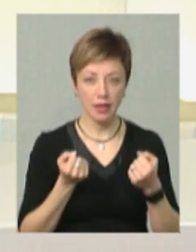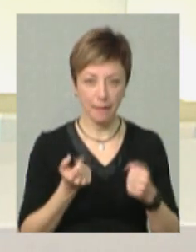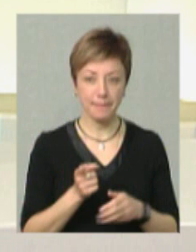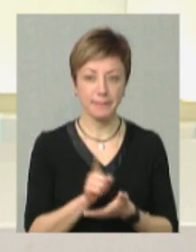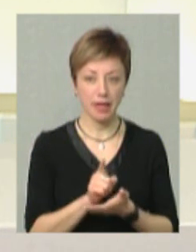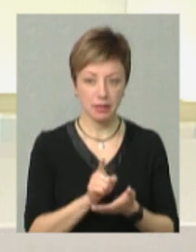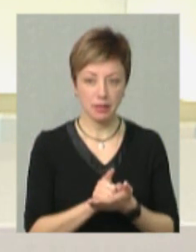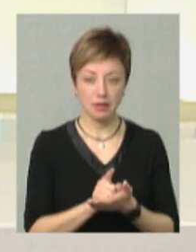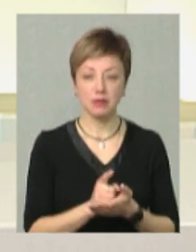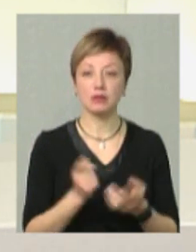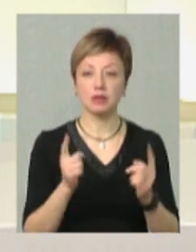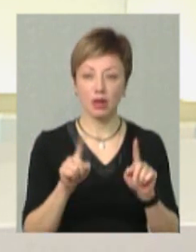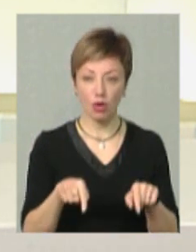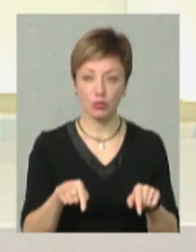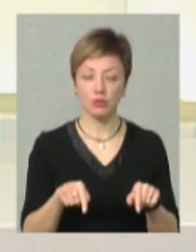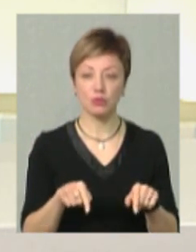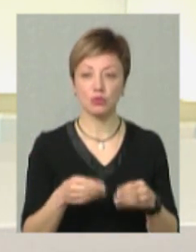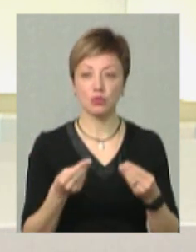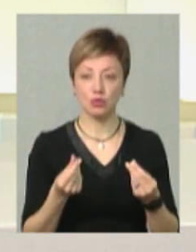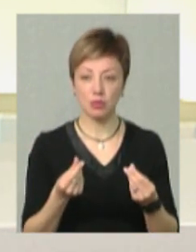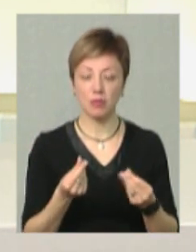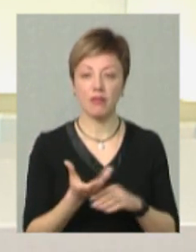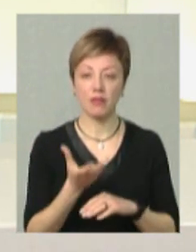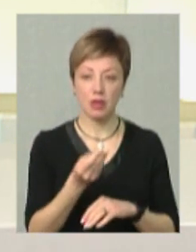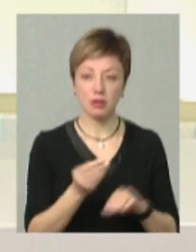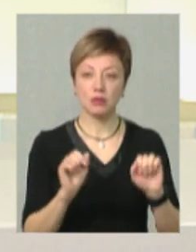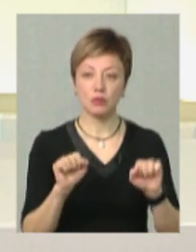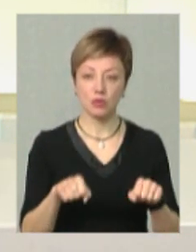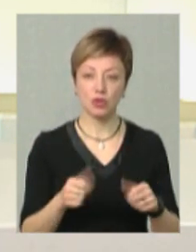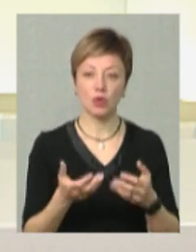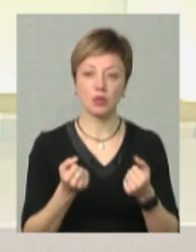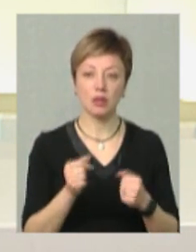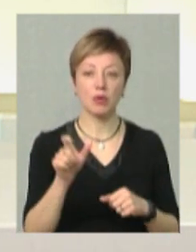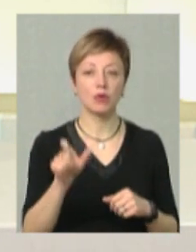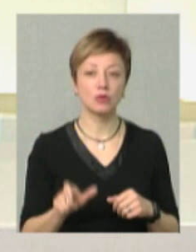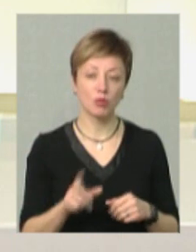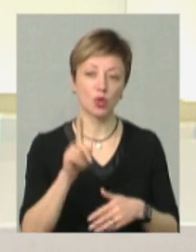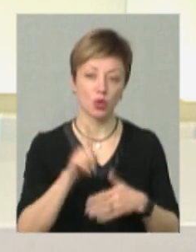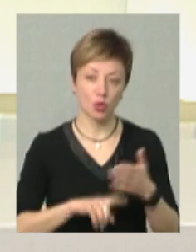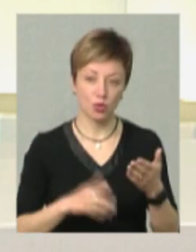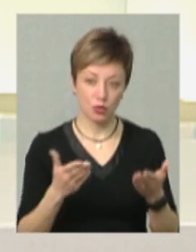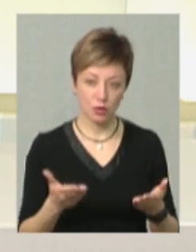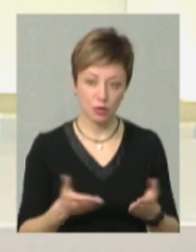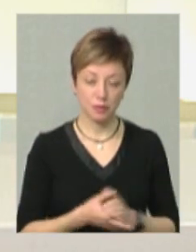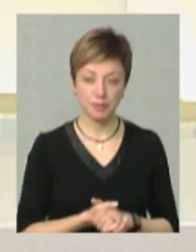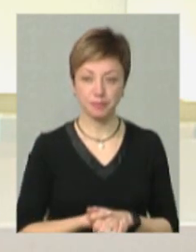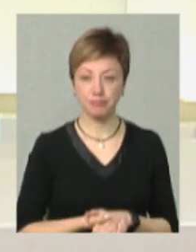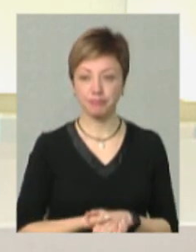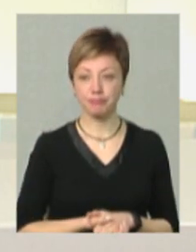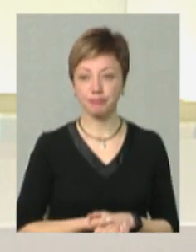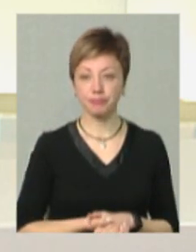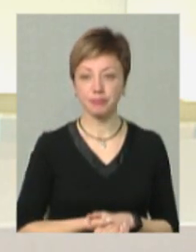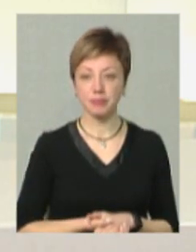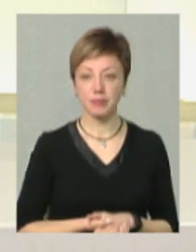виплати пенсії, то таку суму пенсійної виплати зможе отримати та особа, якій вона довірила отримувати виплату